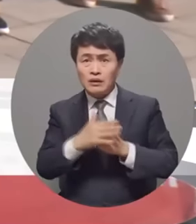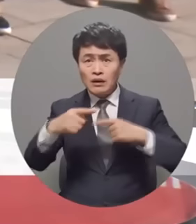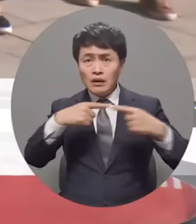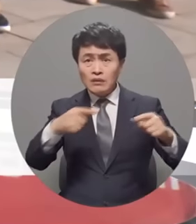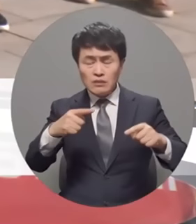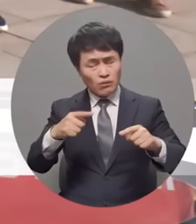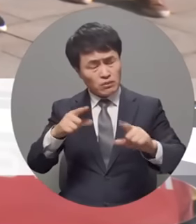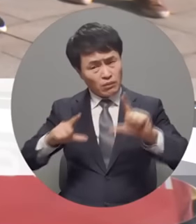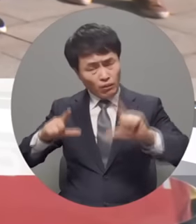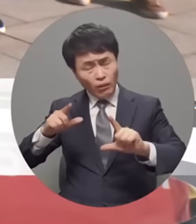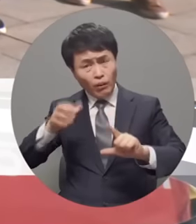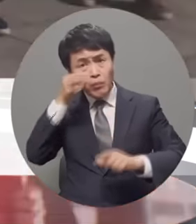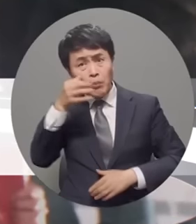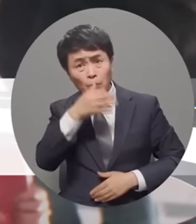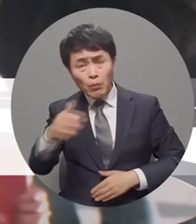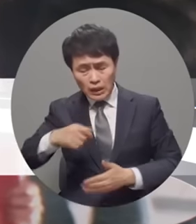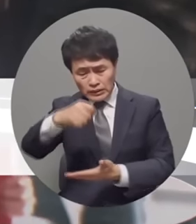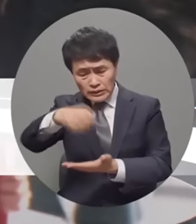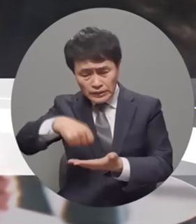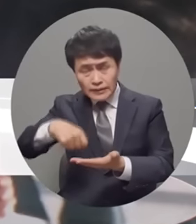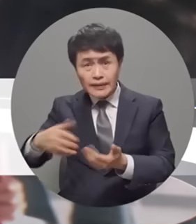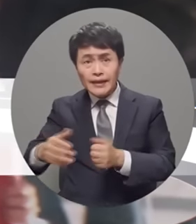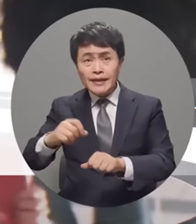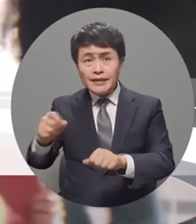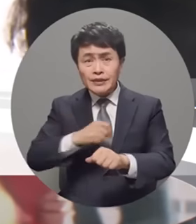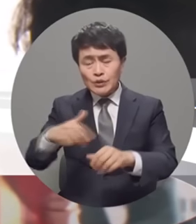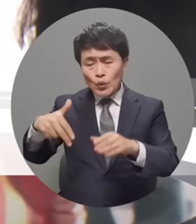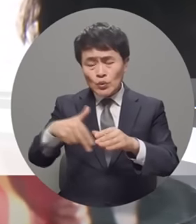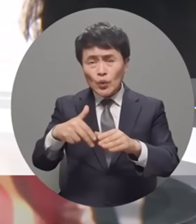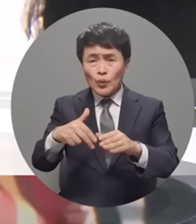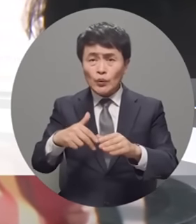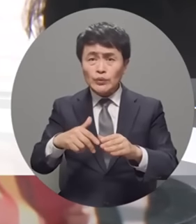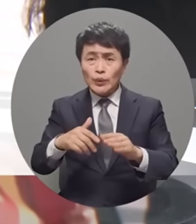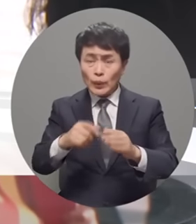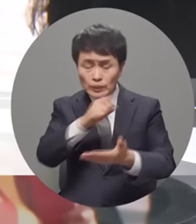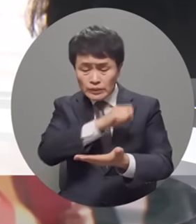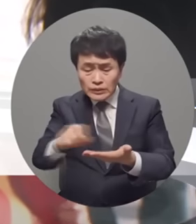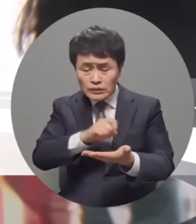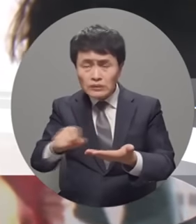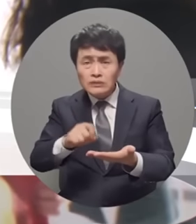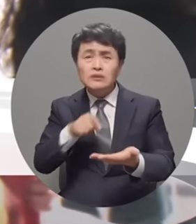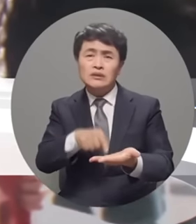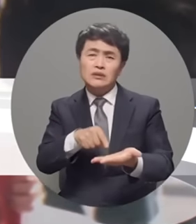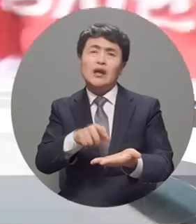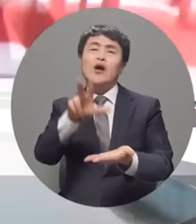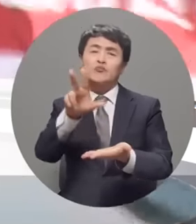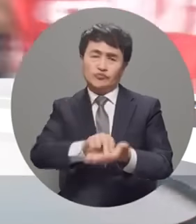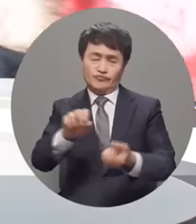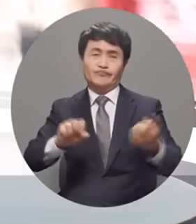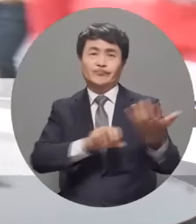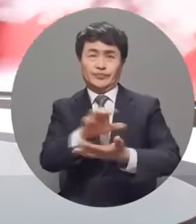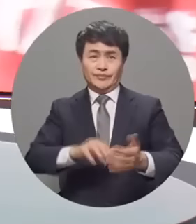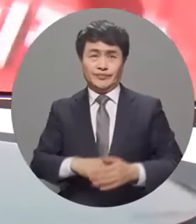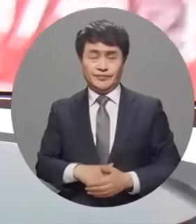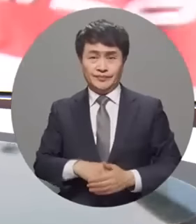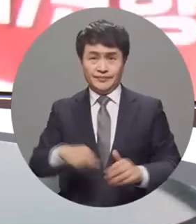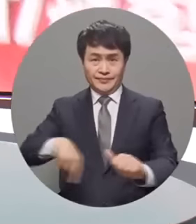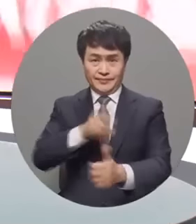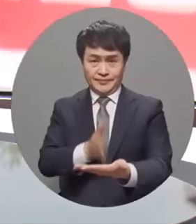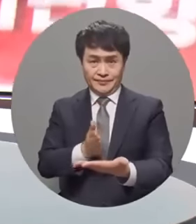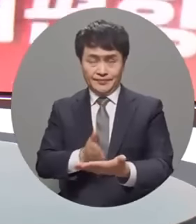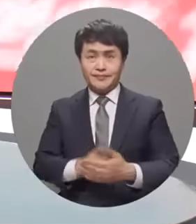편향성을 노골적으로 드러낸 칼럼과 특정 종교 미화 기사를 썼던 전력 등이 논란에 휩싸였습니다. 유서영 기자가